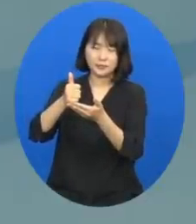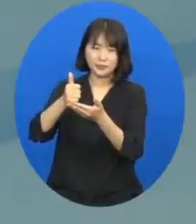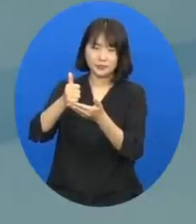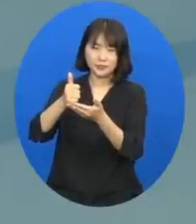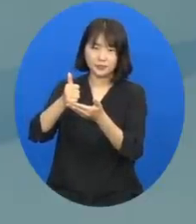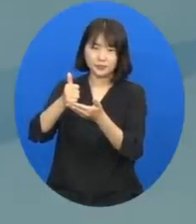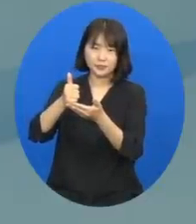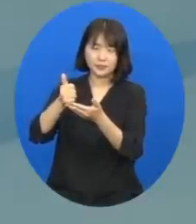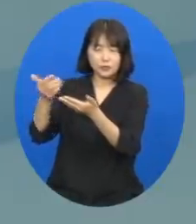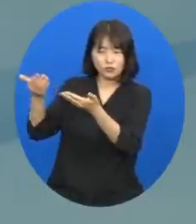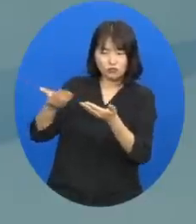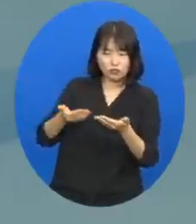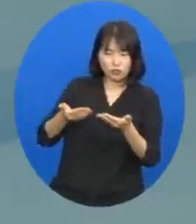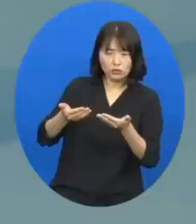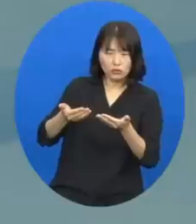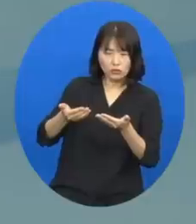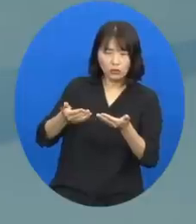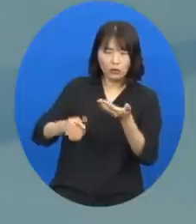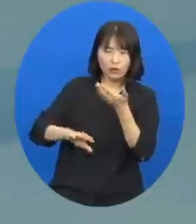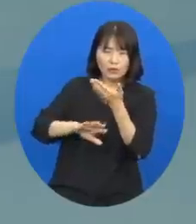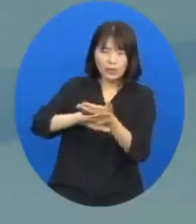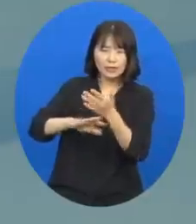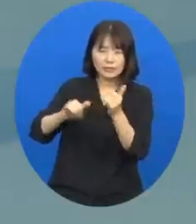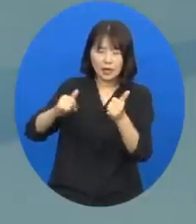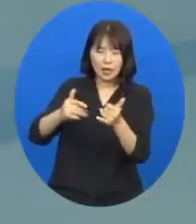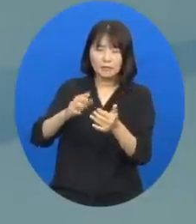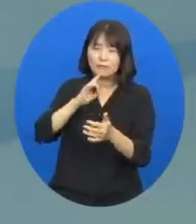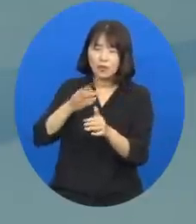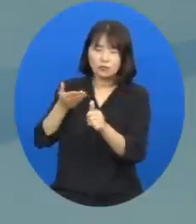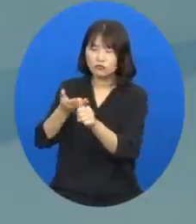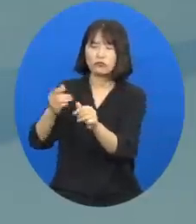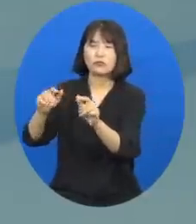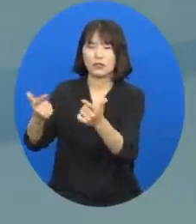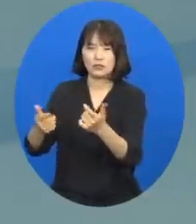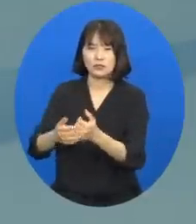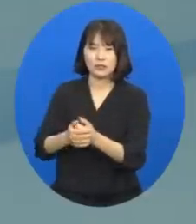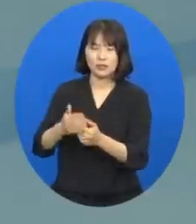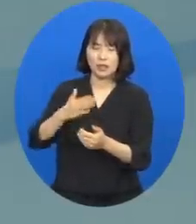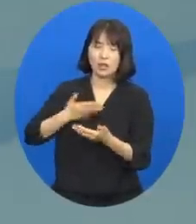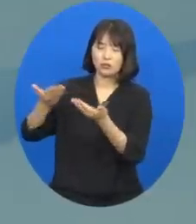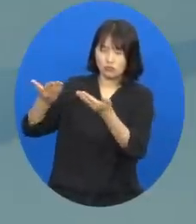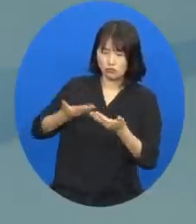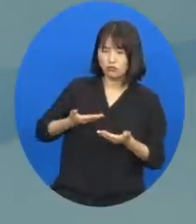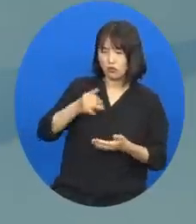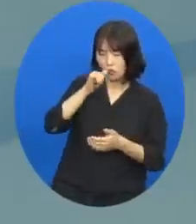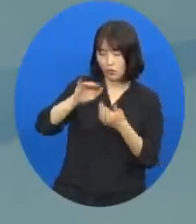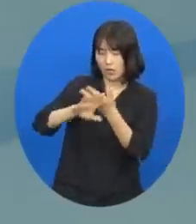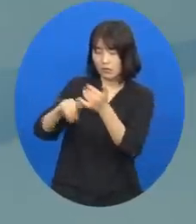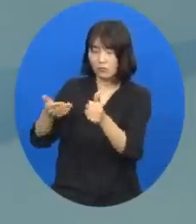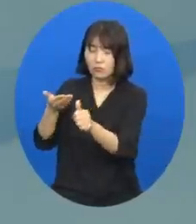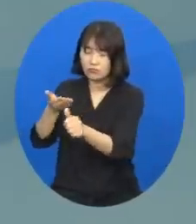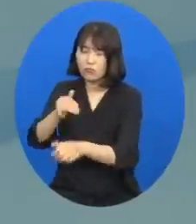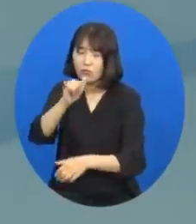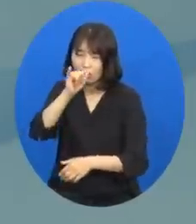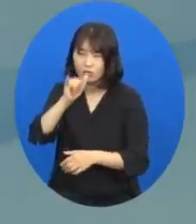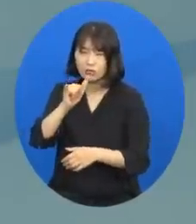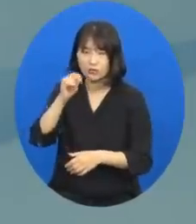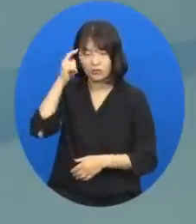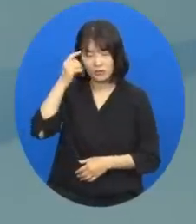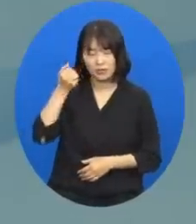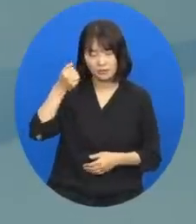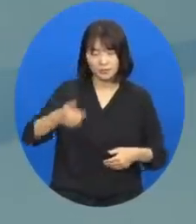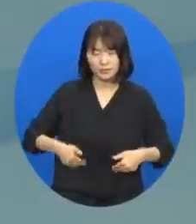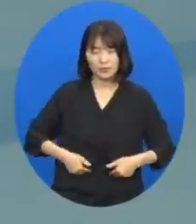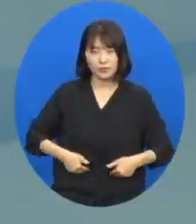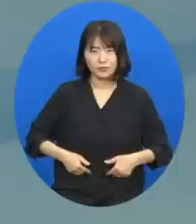사람도 살고 나도 사는 것이야 이 마음을 가져야 된다는 거예요 예를 들어서 광야의 만나를 한번 생각해보세요 이스라엘